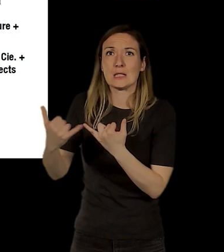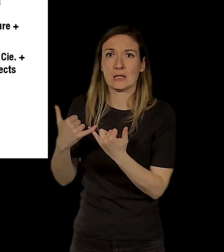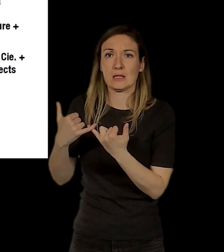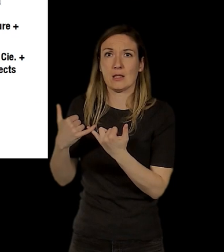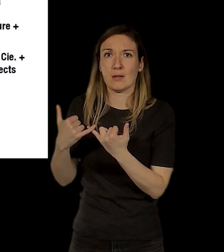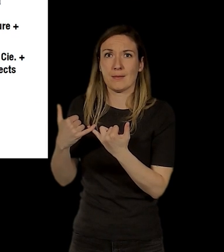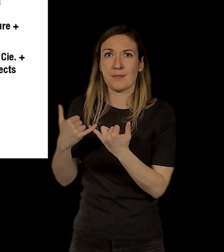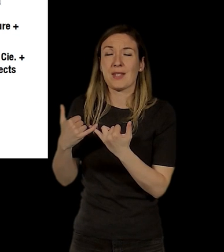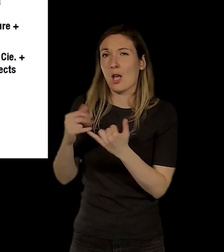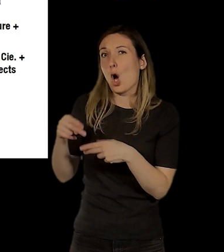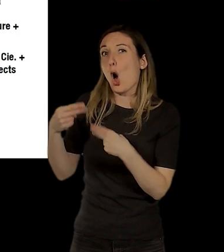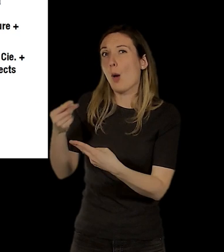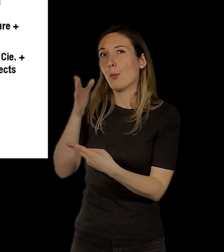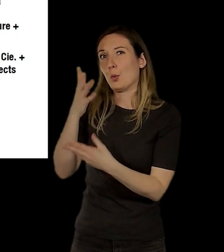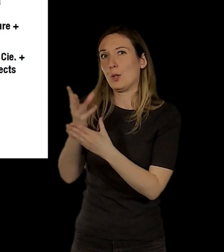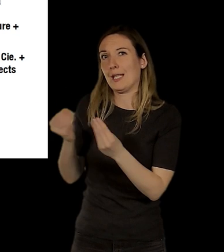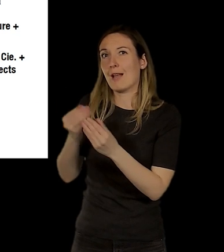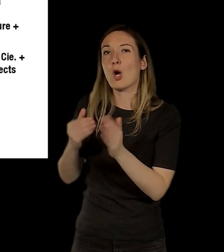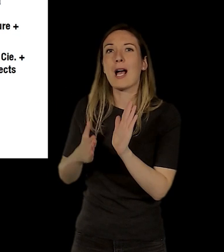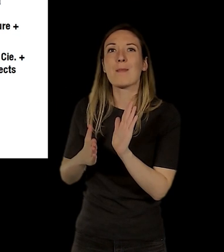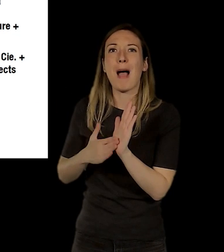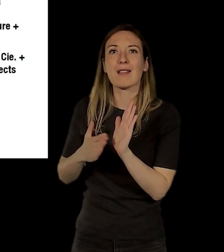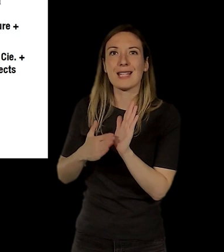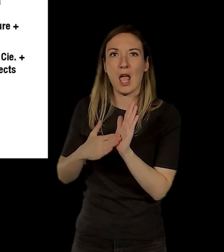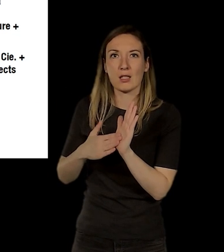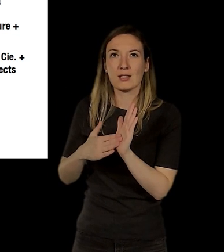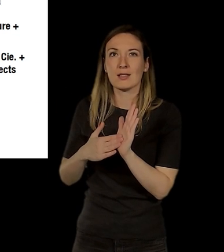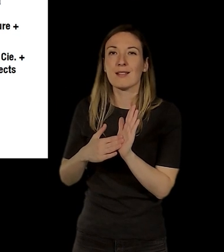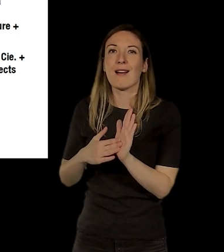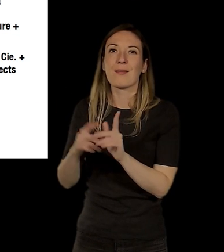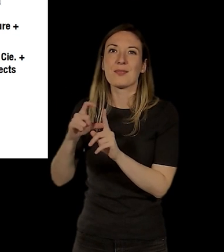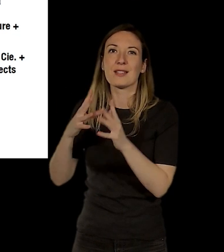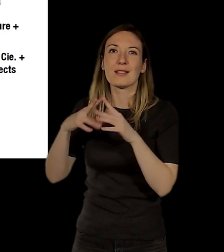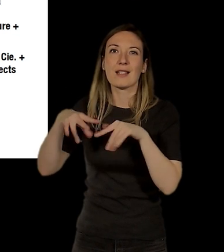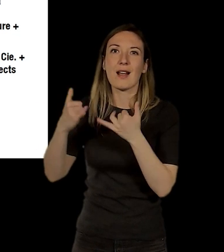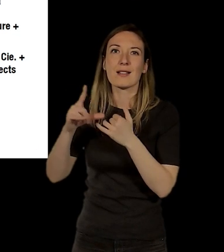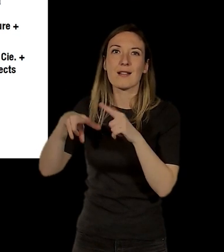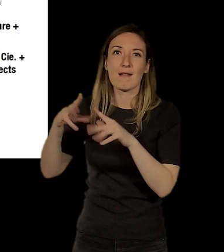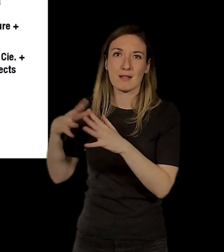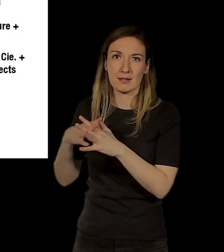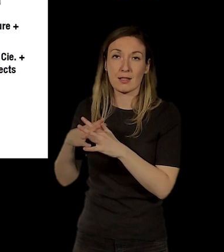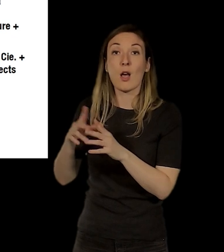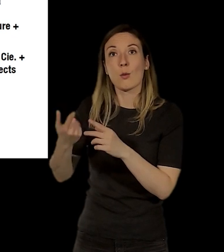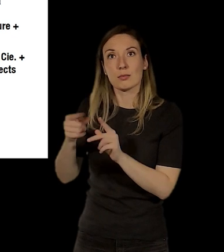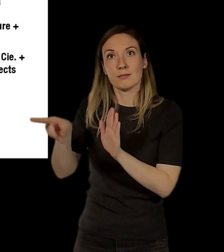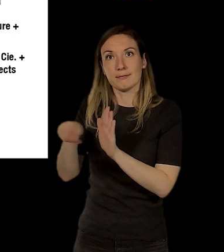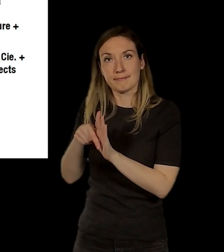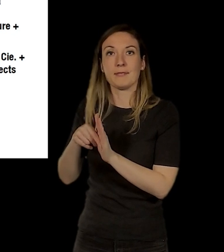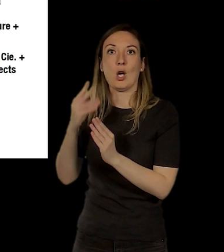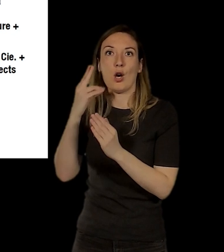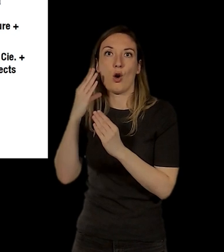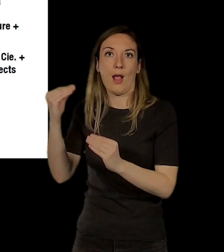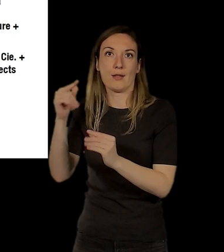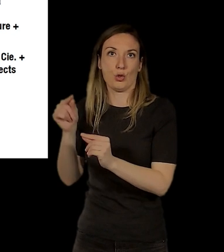následnou prezentaci, Matěj Draslár a kolegové z Holandska. A co je důležitý,